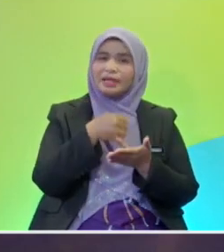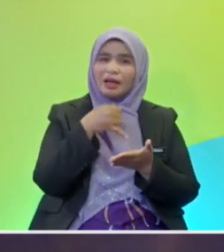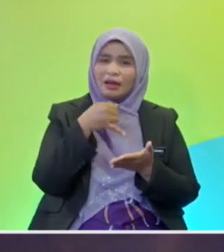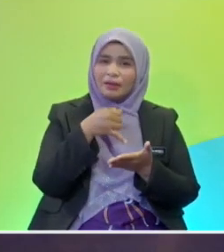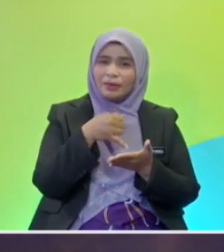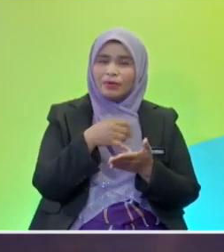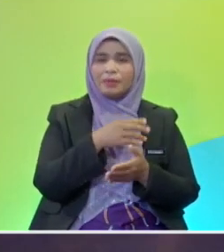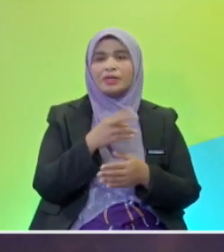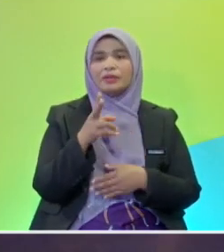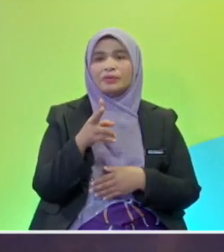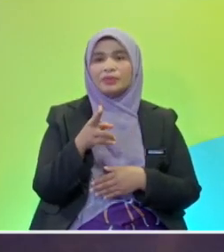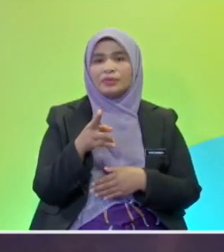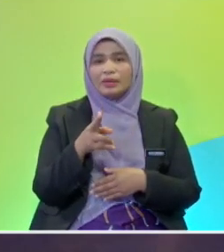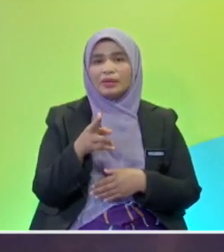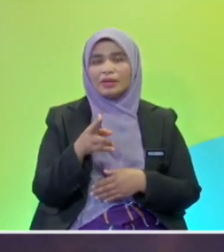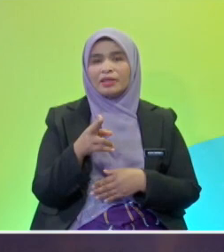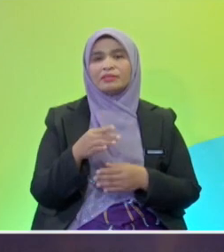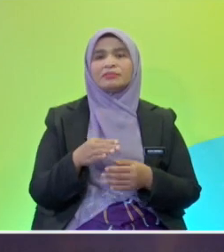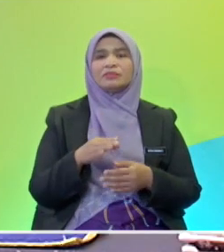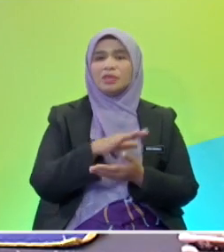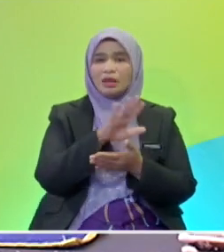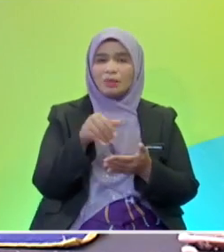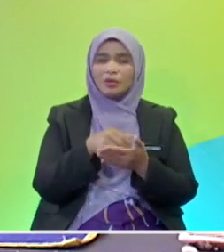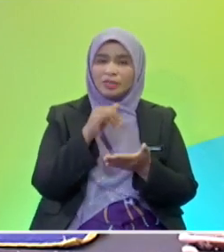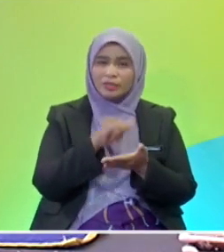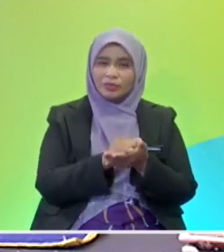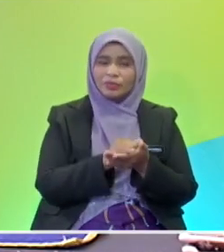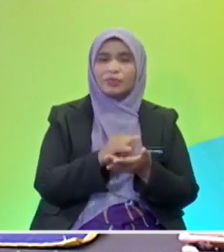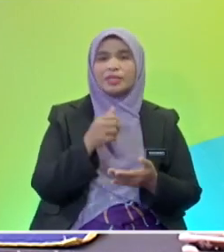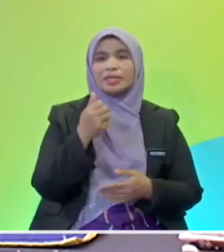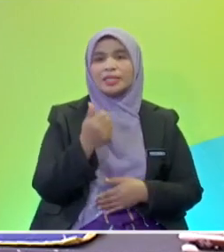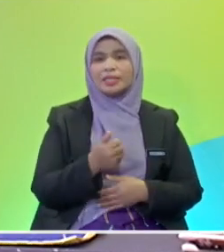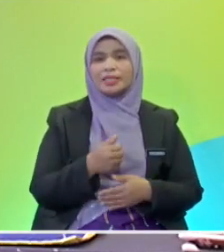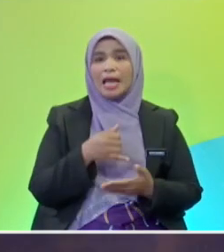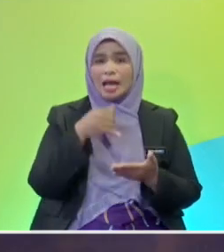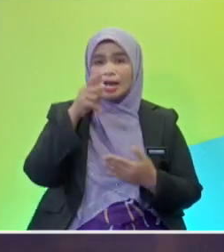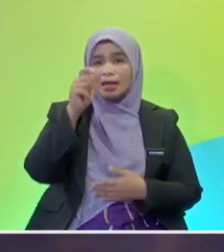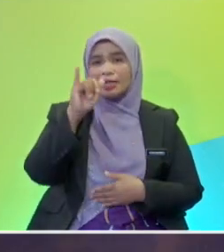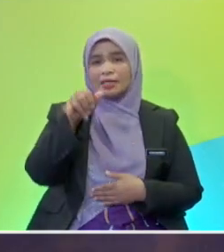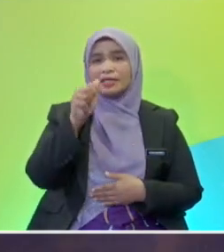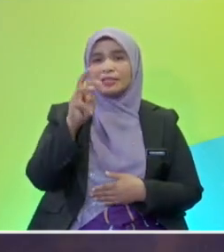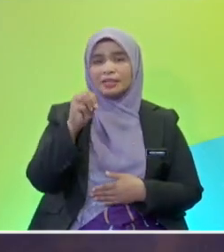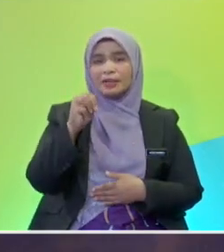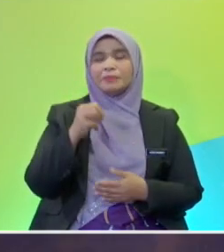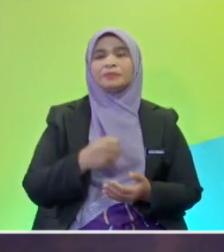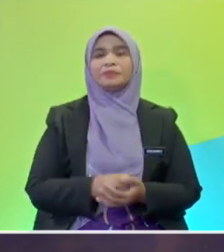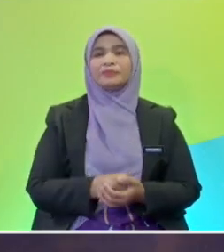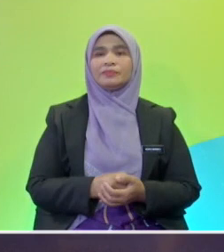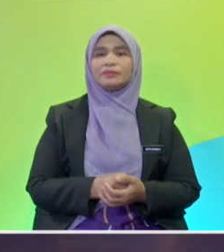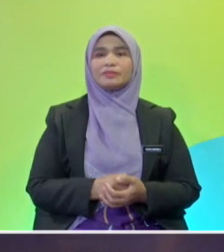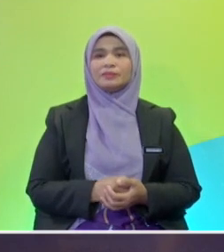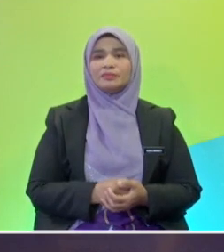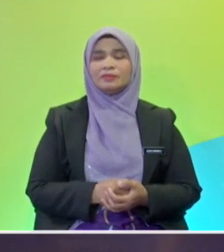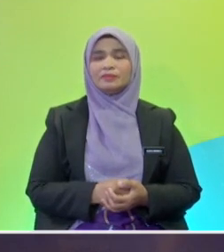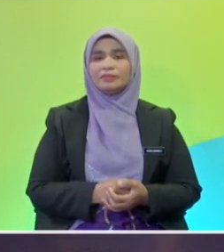peralatannya tajam jadi hati-hati semasa lakukan aktiviti ni jangan main-main kan Cikgu ya betul tak boleh main-main tak boleh kejar-kejar H tak boleh okey baik Cikgu kalau macam